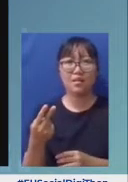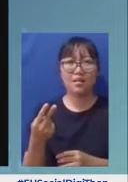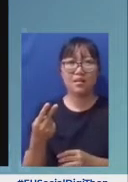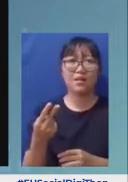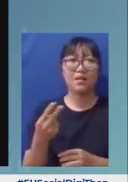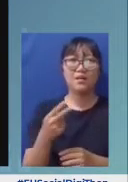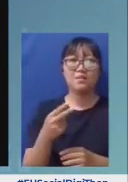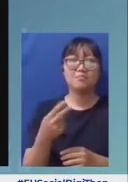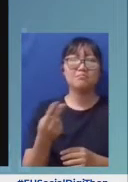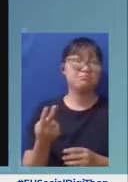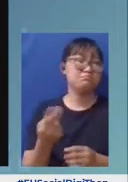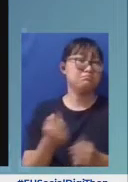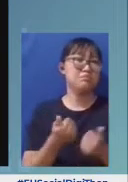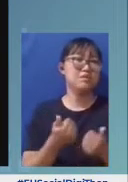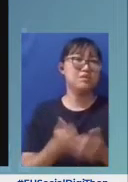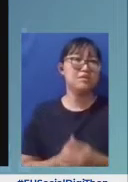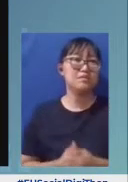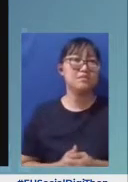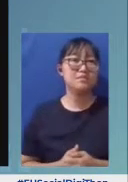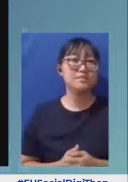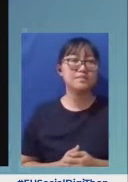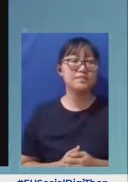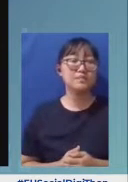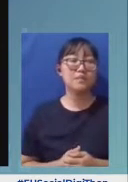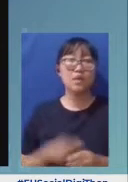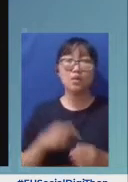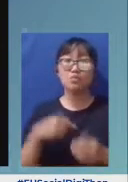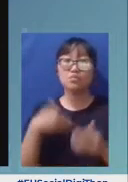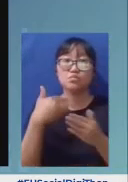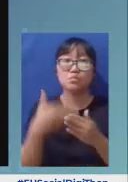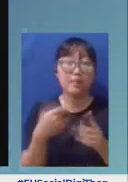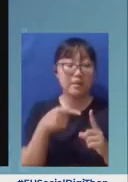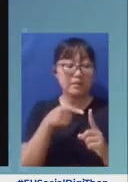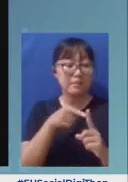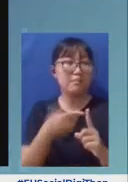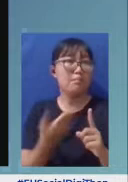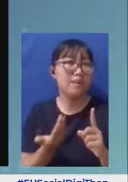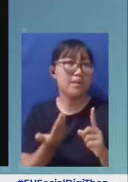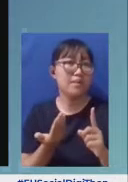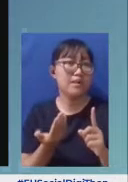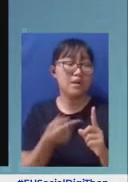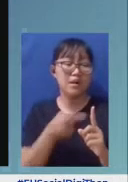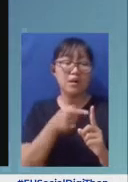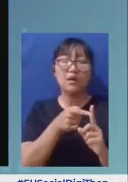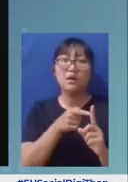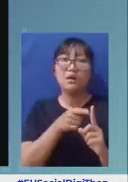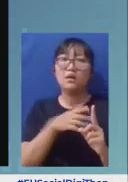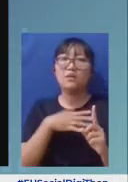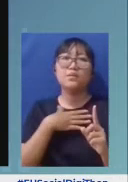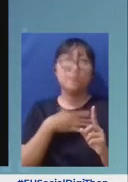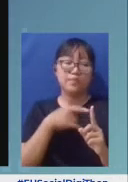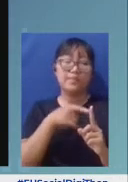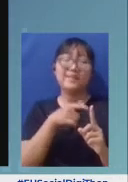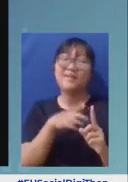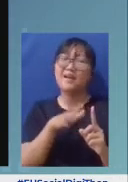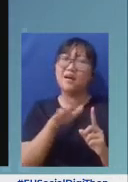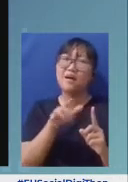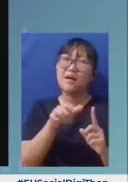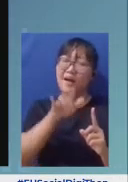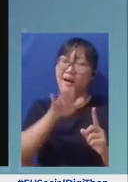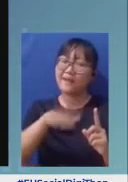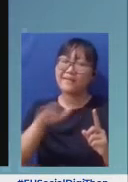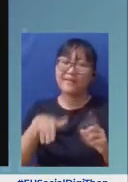ya. Nah, terus apa yang terjadi pada anak ini? Waduh, dia ternyata termasuk anak yang sangat-sangat